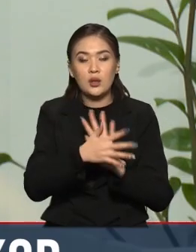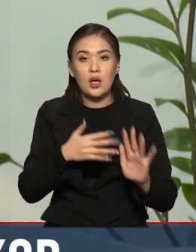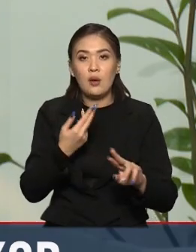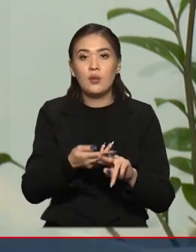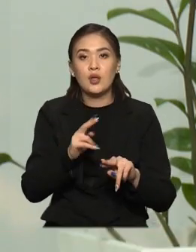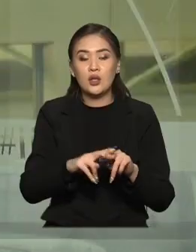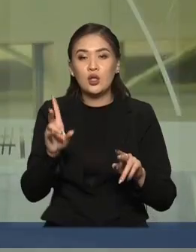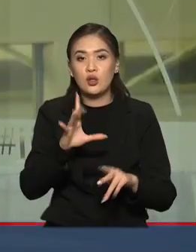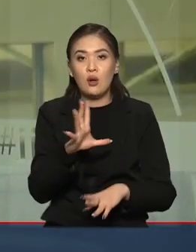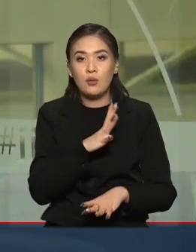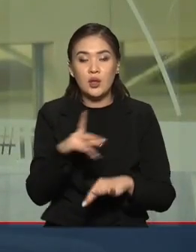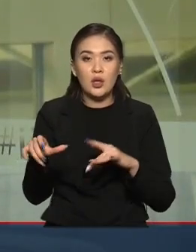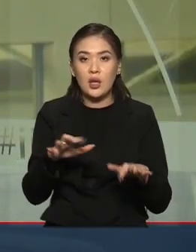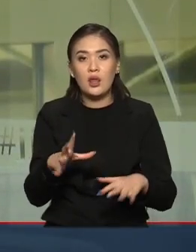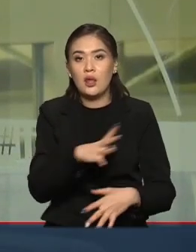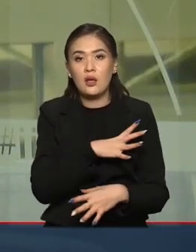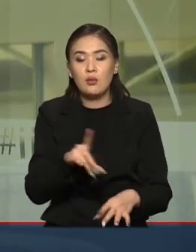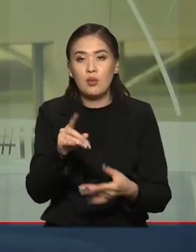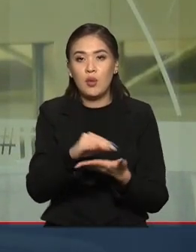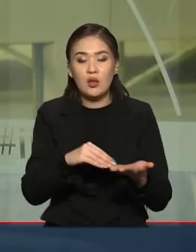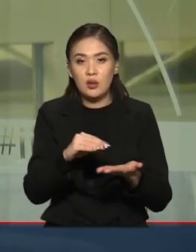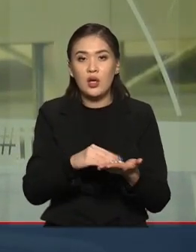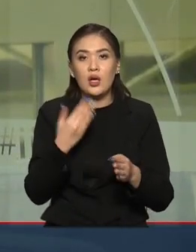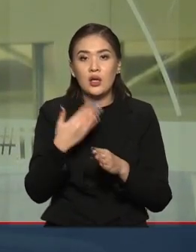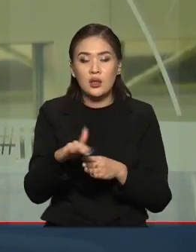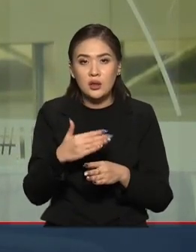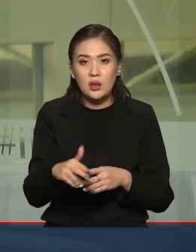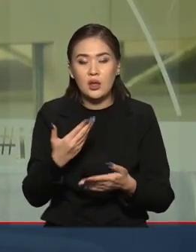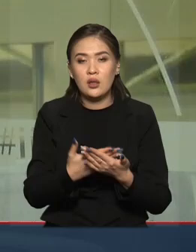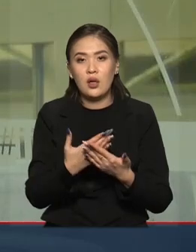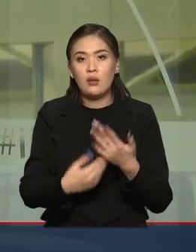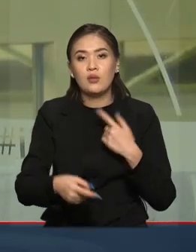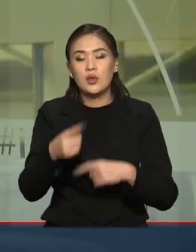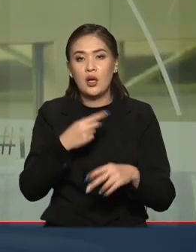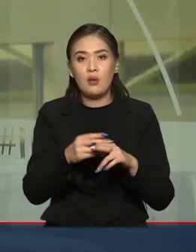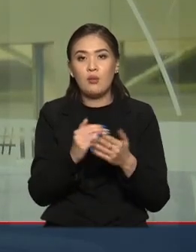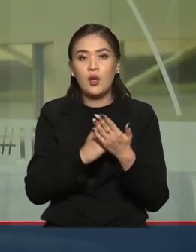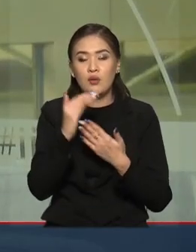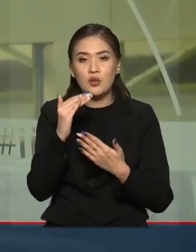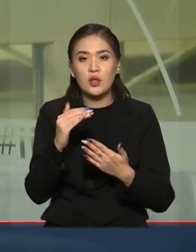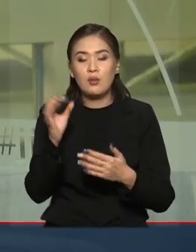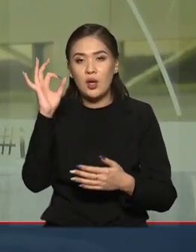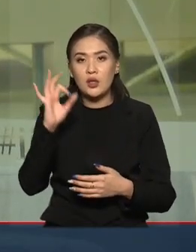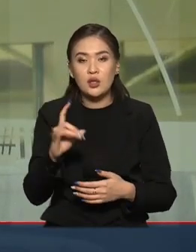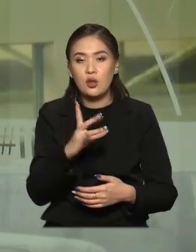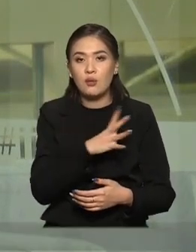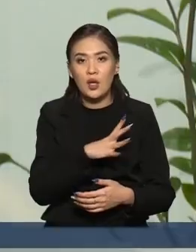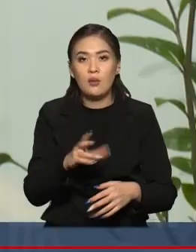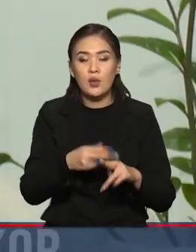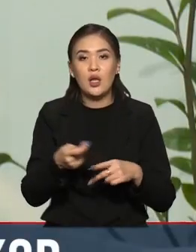вот вещи, чтобы там это не было там это повторного кредитования при долге, не было повышенных процентов, вот их собираемся и